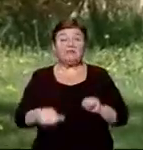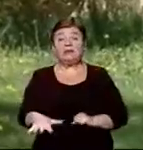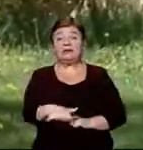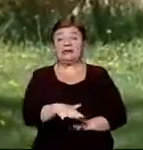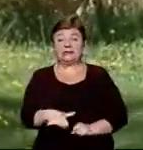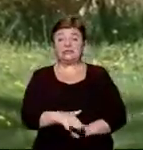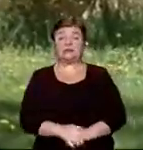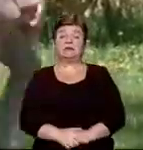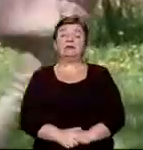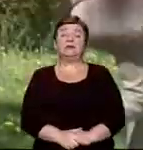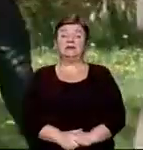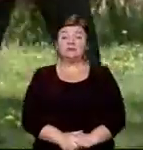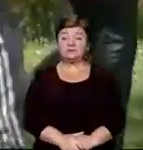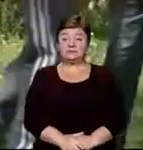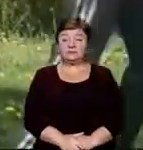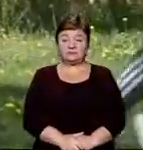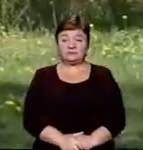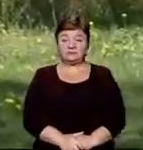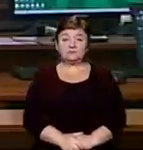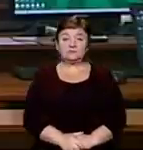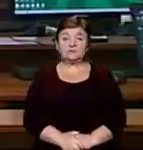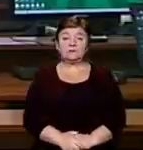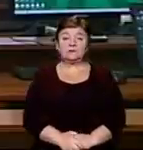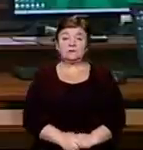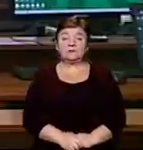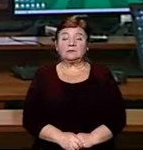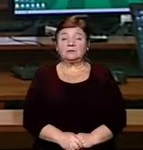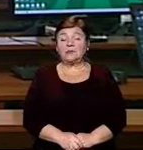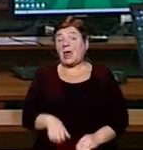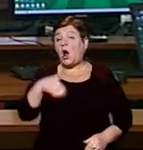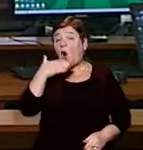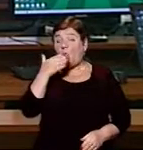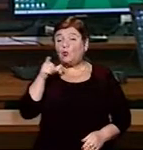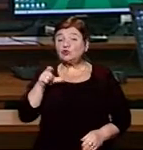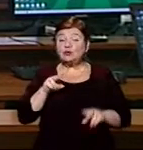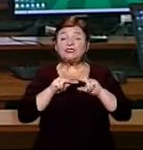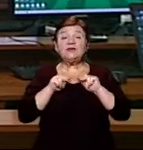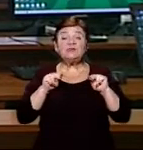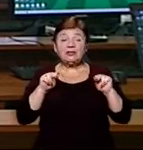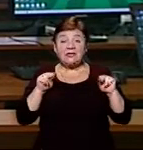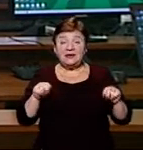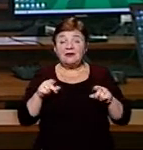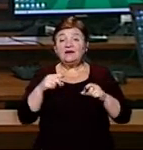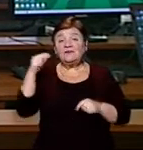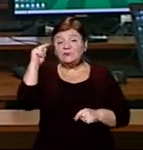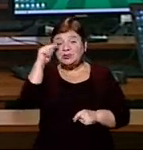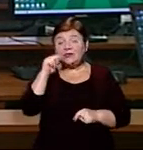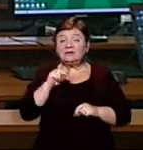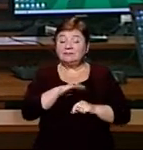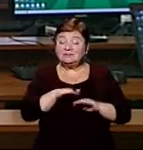Руслана Гостюк, Остап Попович. Новини на Суспільному. Ужгородські вчителі навчатимуть школярів у